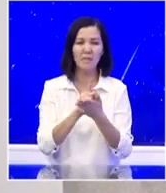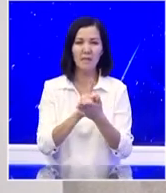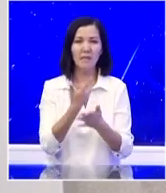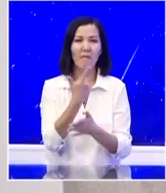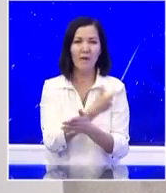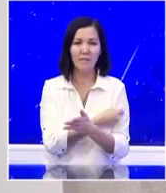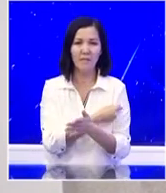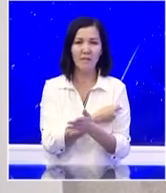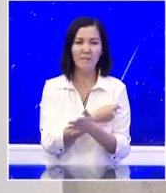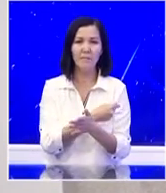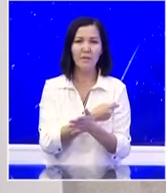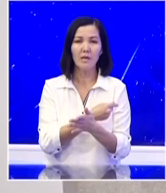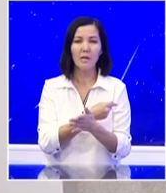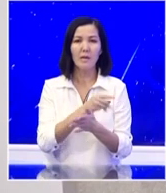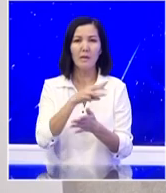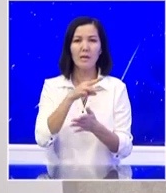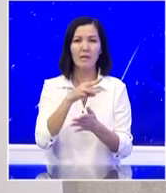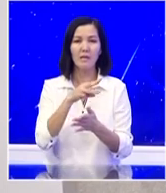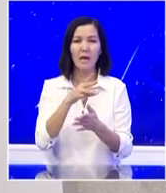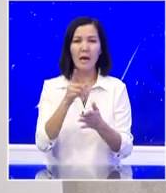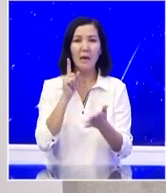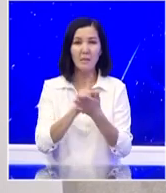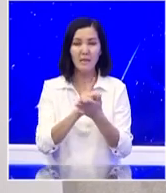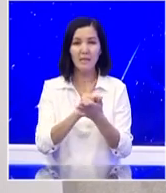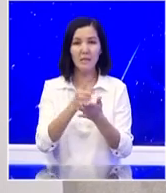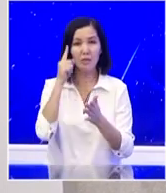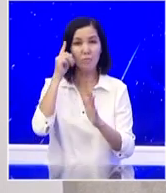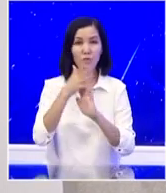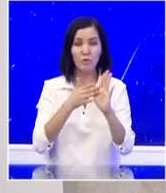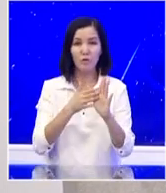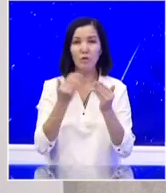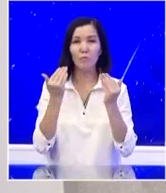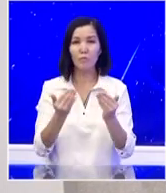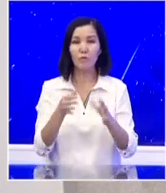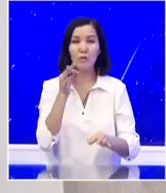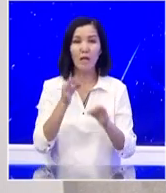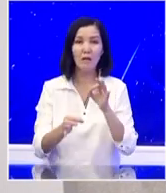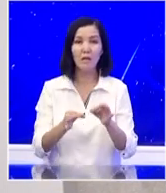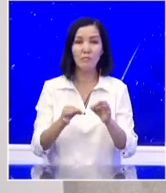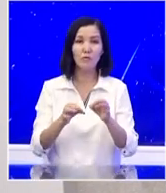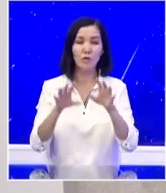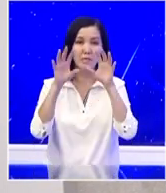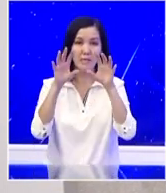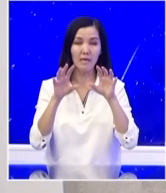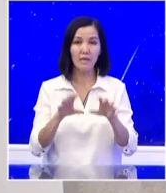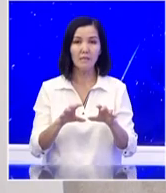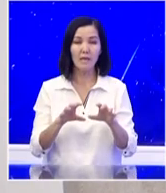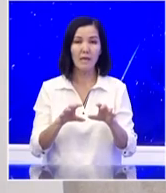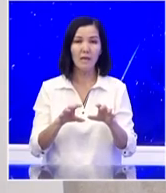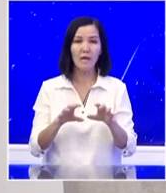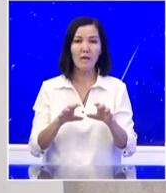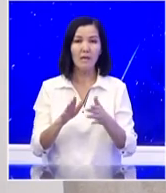вакцинаны мәжбүрлеу деп түсініп жүр. Сондықтан меніңше біз бүгін талқылап отырған кодекс жобасында